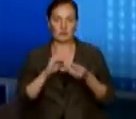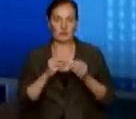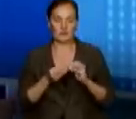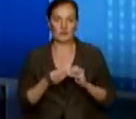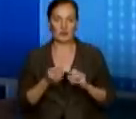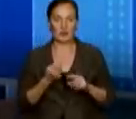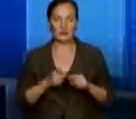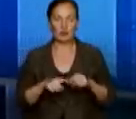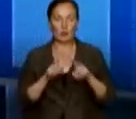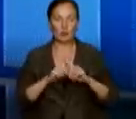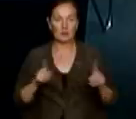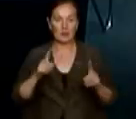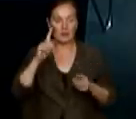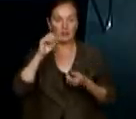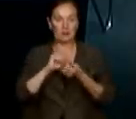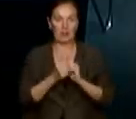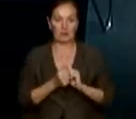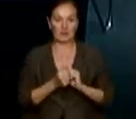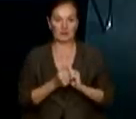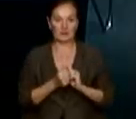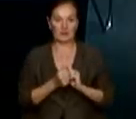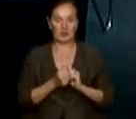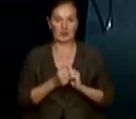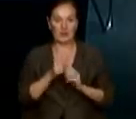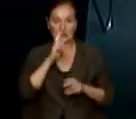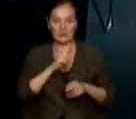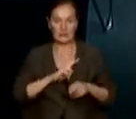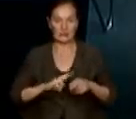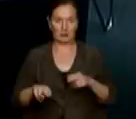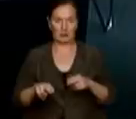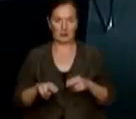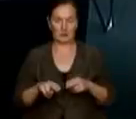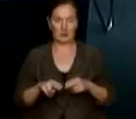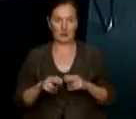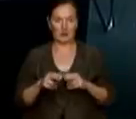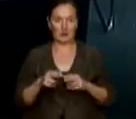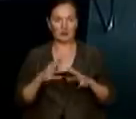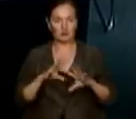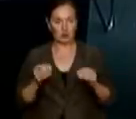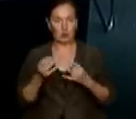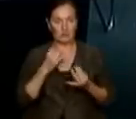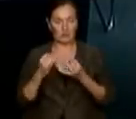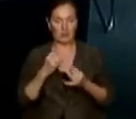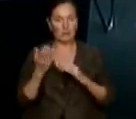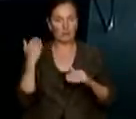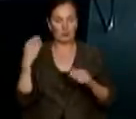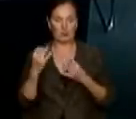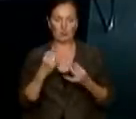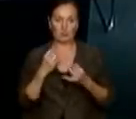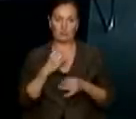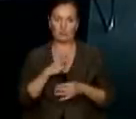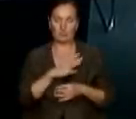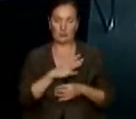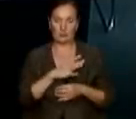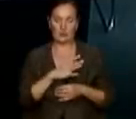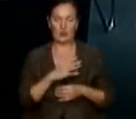пам'ятка геології, яка зникає безслідно. А ви з ним вже говорили з цього приводу? Так, попередня розмова була, але ще ми хочемо прийти вже від розмов до